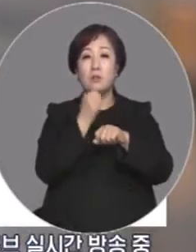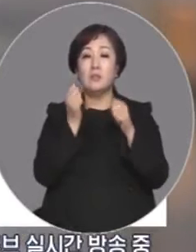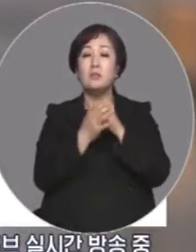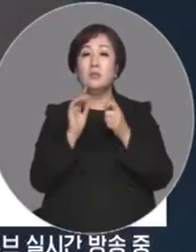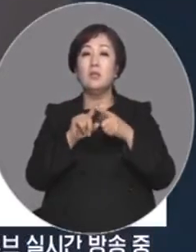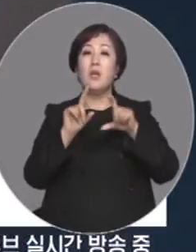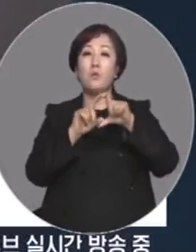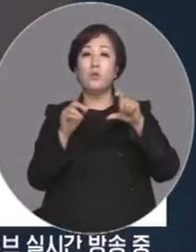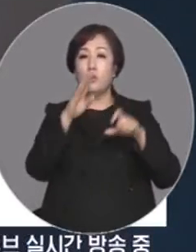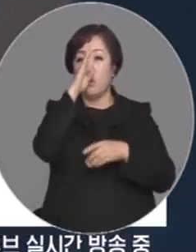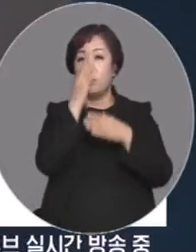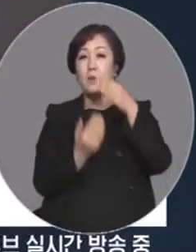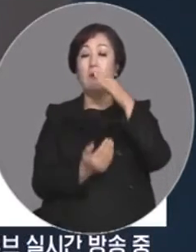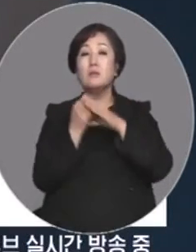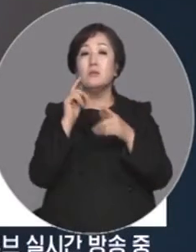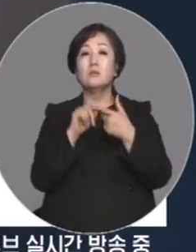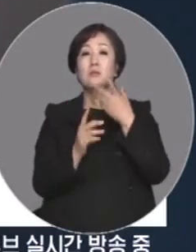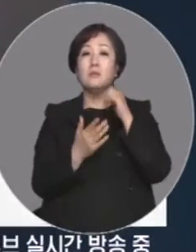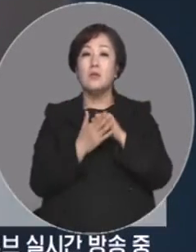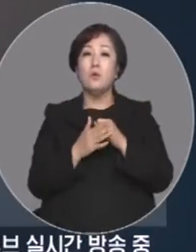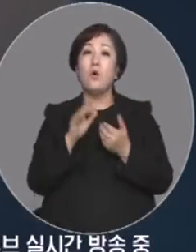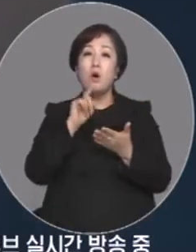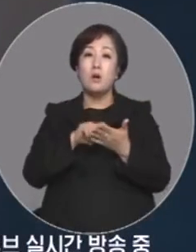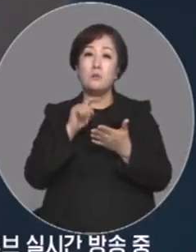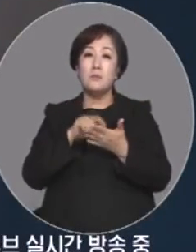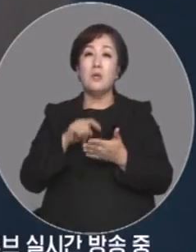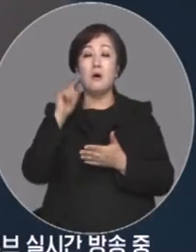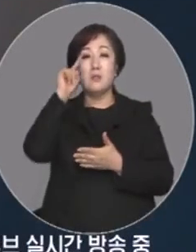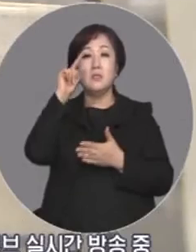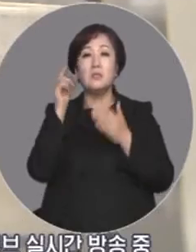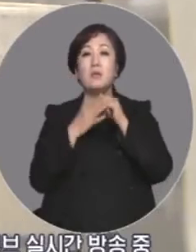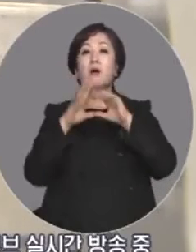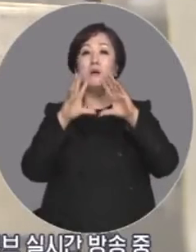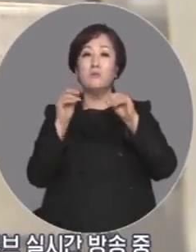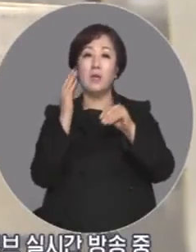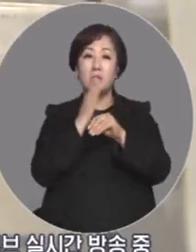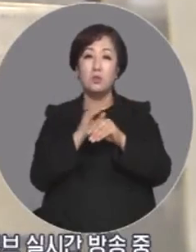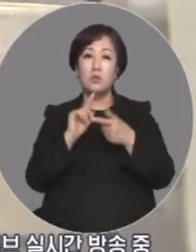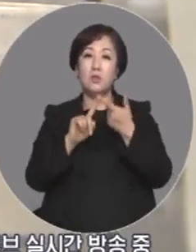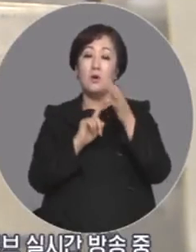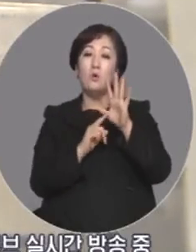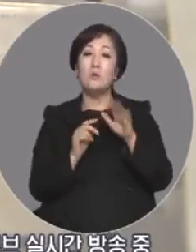일부에서 고열과 경련 등 급성 신경계 증상이 나타날 수 있습니다.